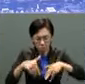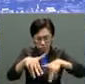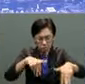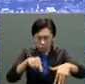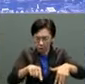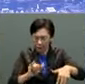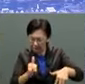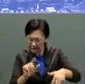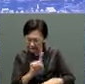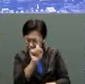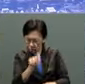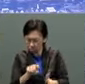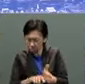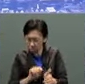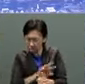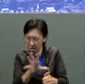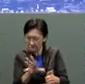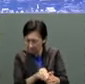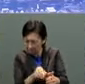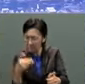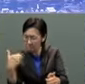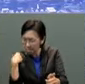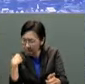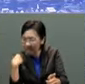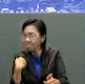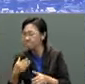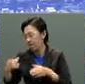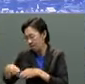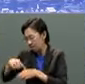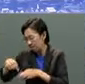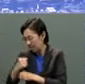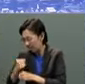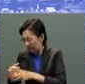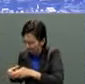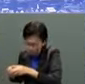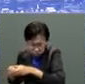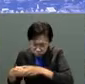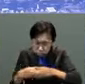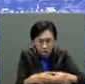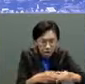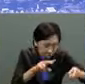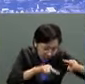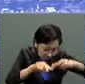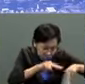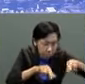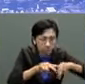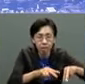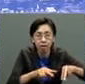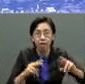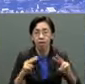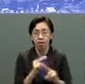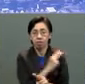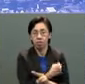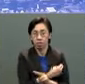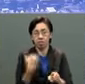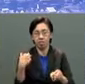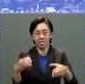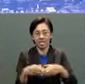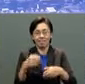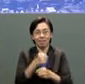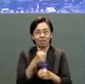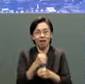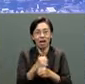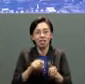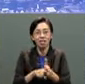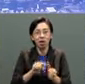ที่มีความเสี่ยงสูงๆเนี่ยเราก็จะใช้วิธีการเชิงรุกค้นหาเชิงรุกนะครับทางกระทรวงสาธารณสุขก็จะมีทีมระบาดวิทย